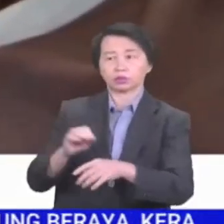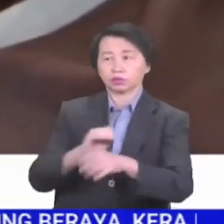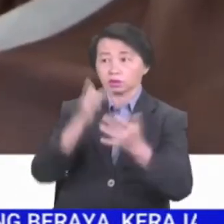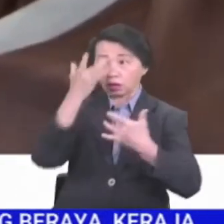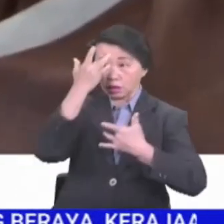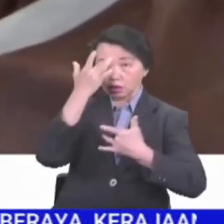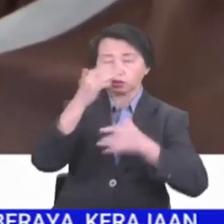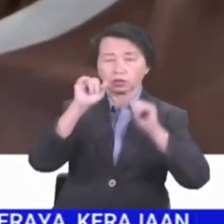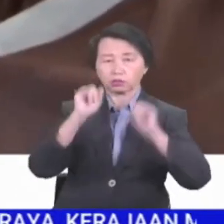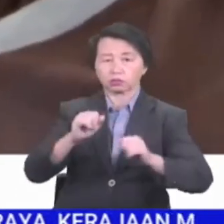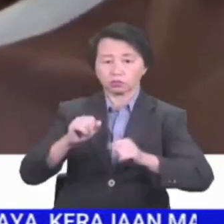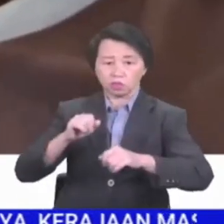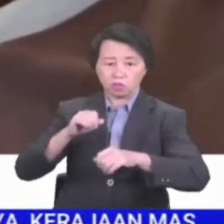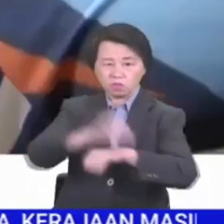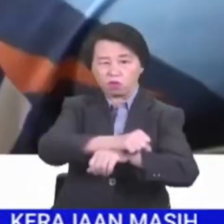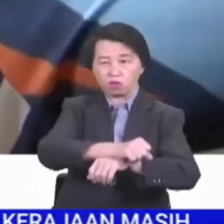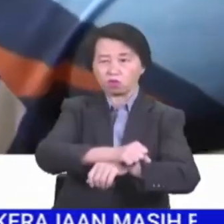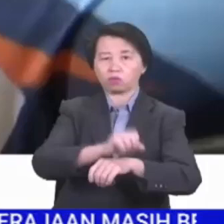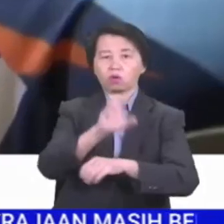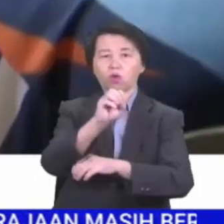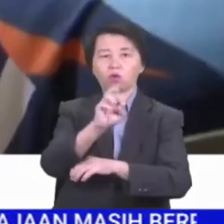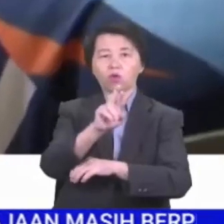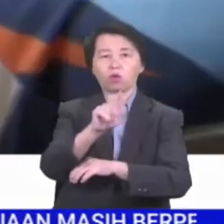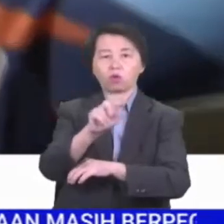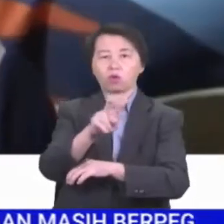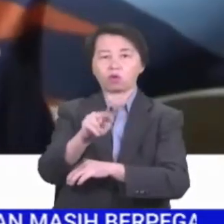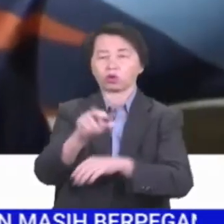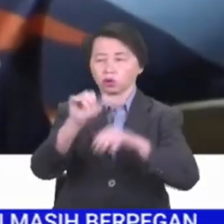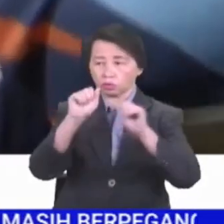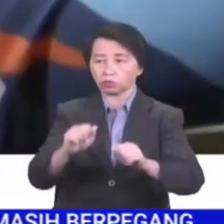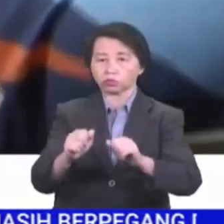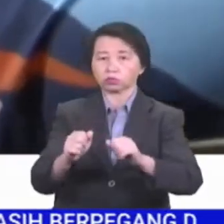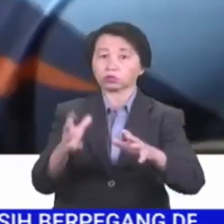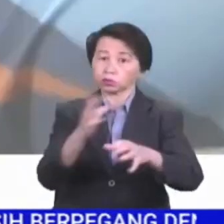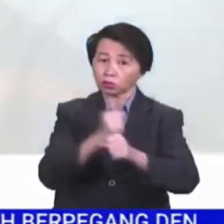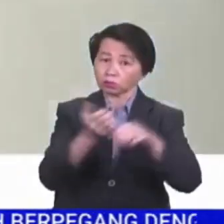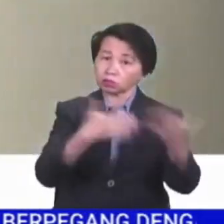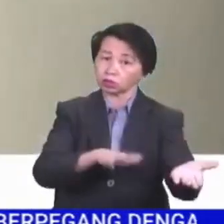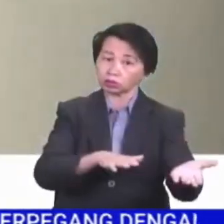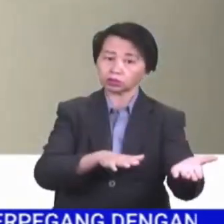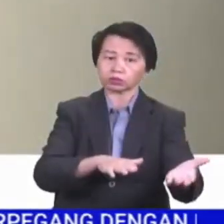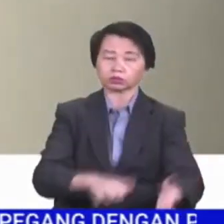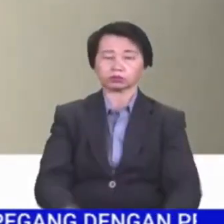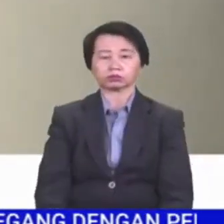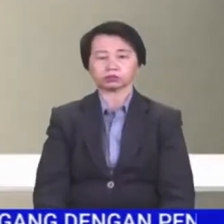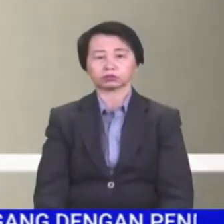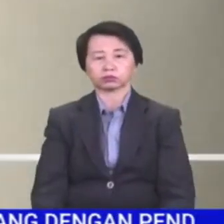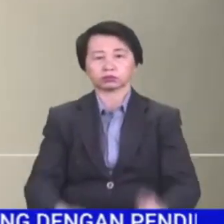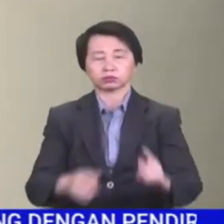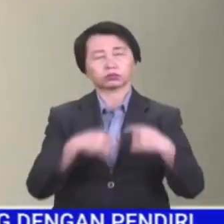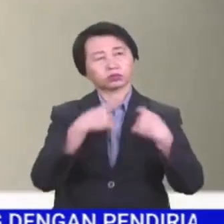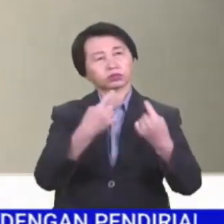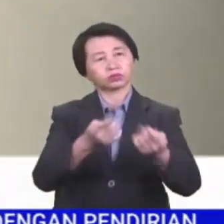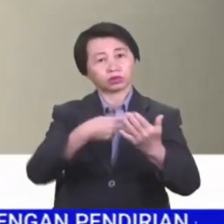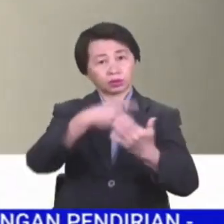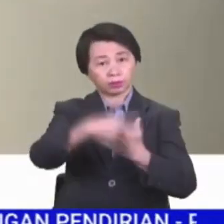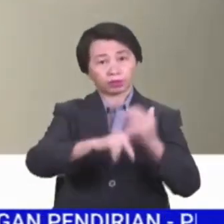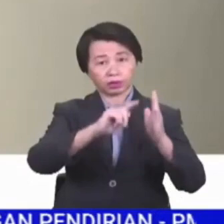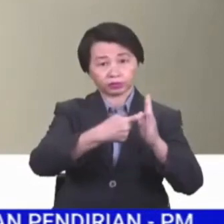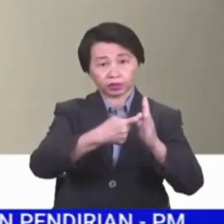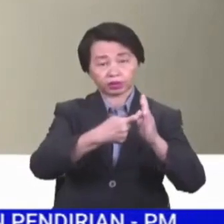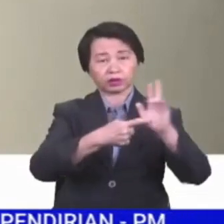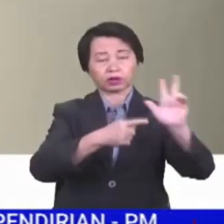tersebut boleh menyerang pelbagai organ dan boleh membawa kematian. Sejak program ini dilaksanakan pada